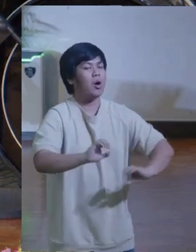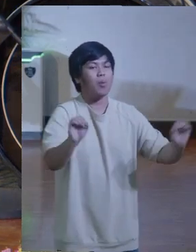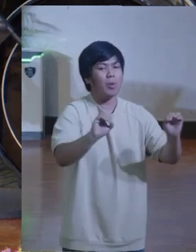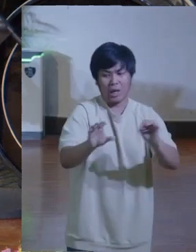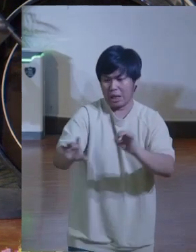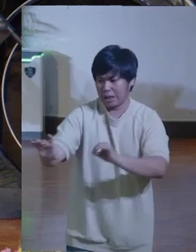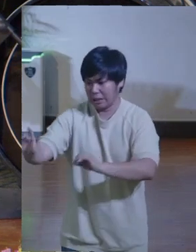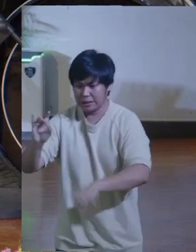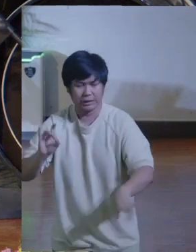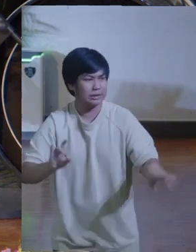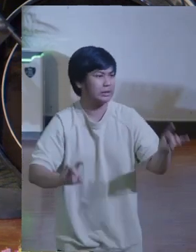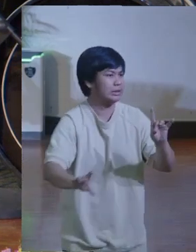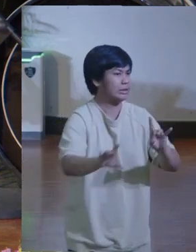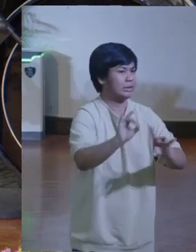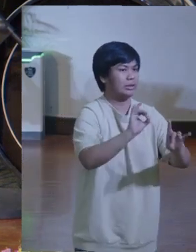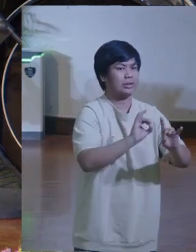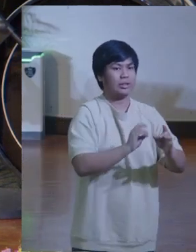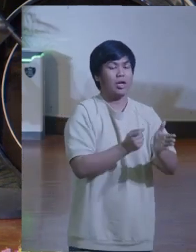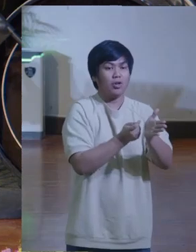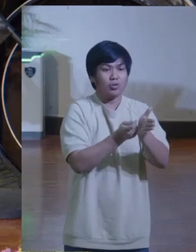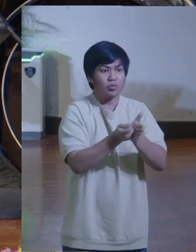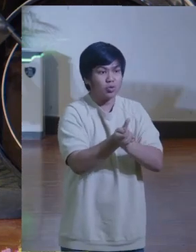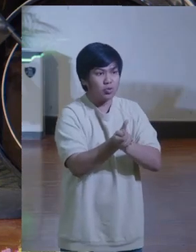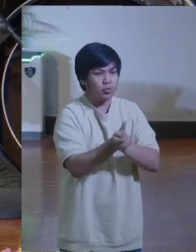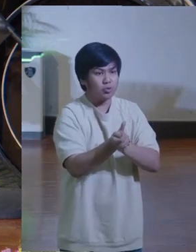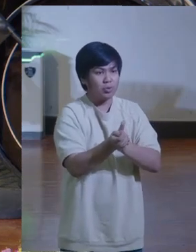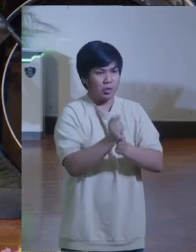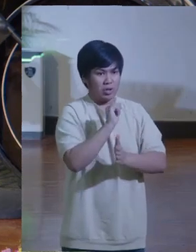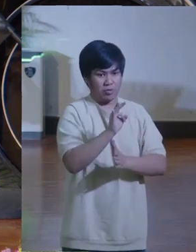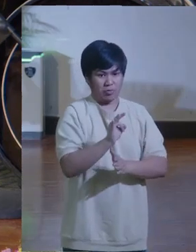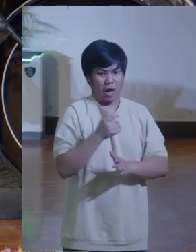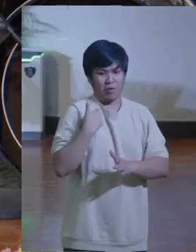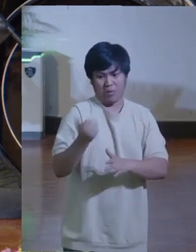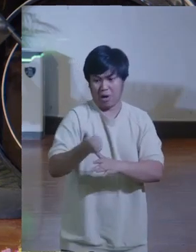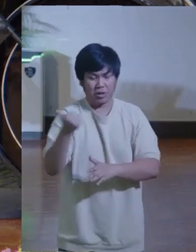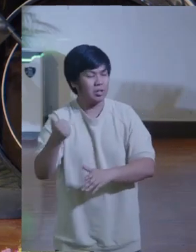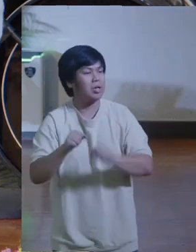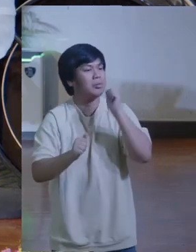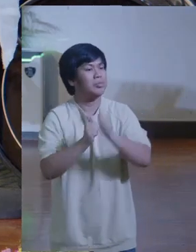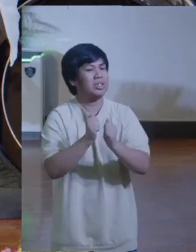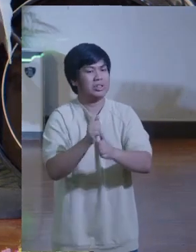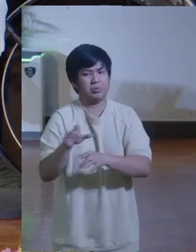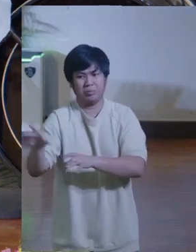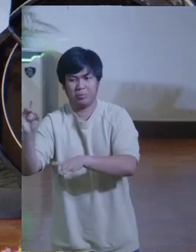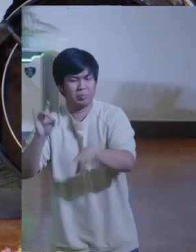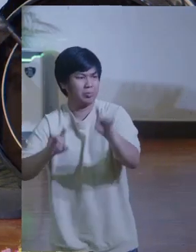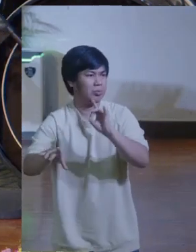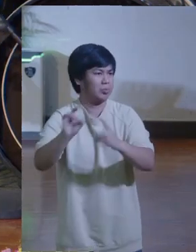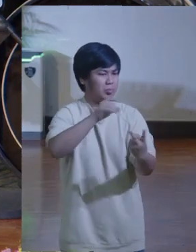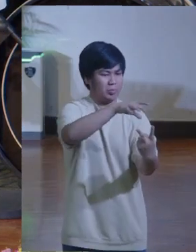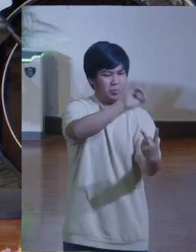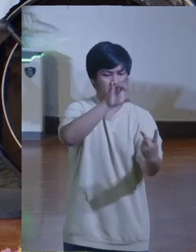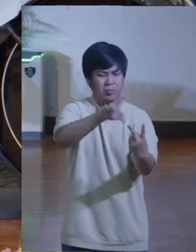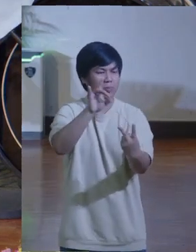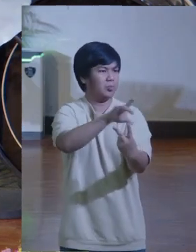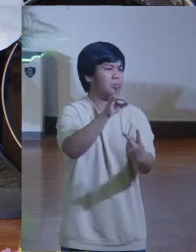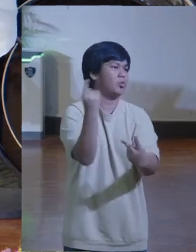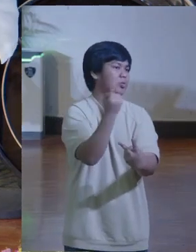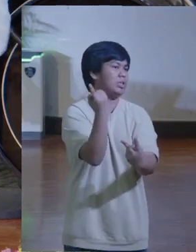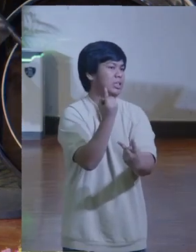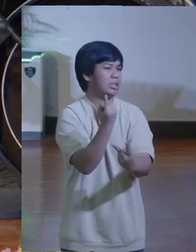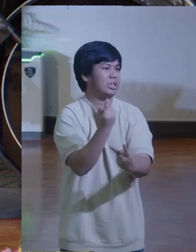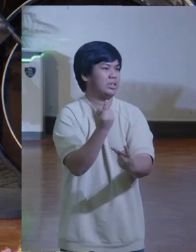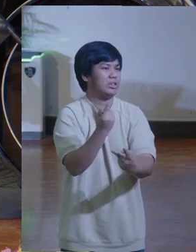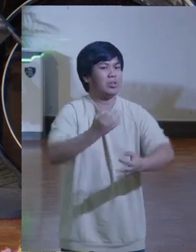Kung hindi siya exclusive, hindi siya truth. Opinion lang po siya. Kung nais natin ang